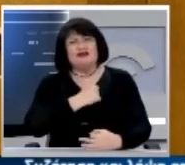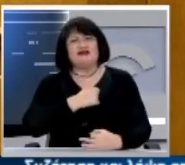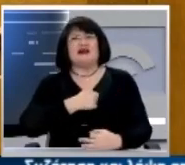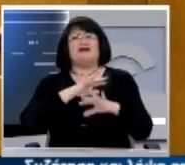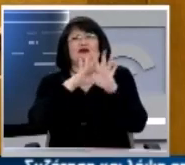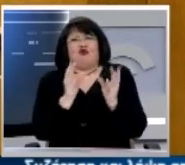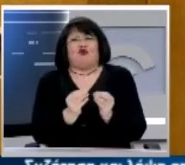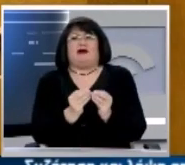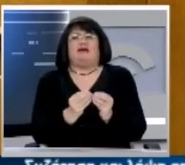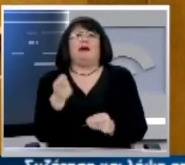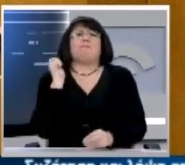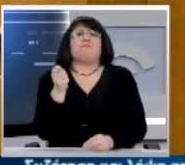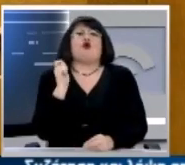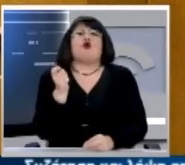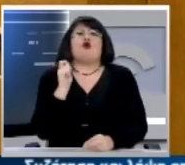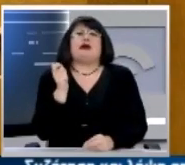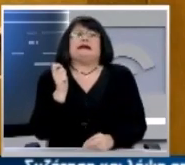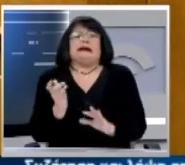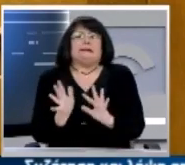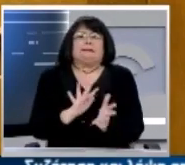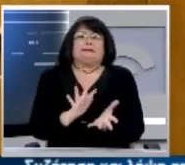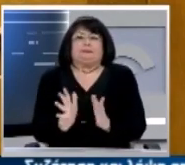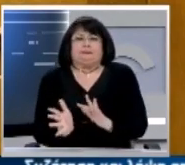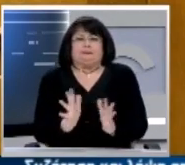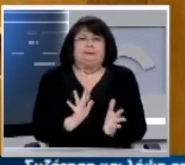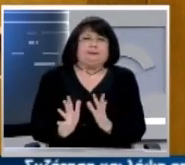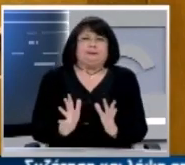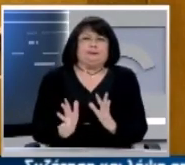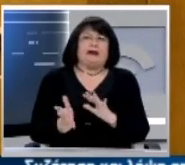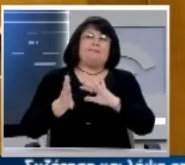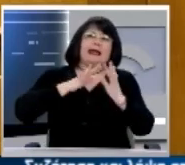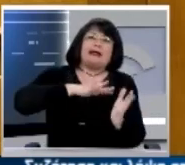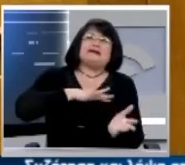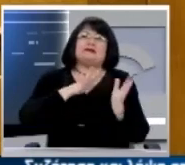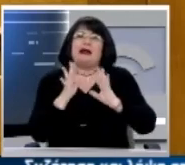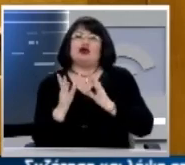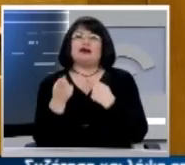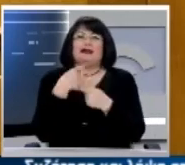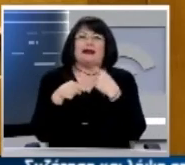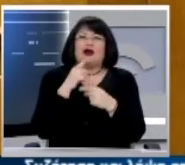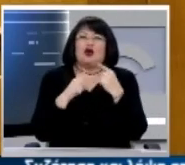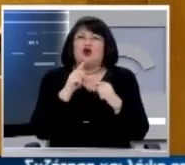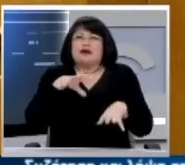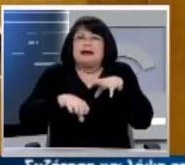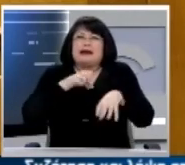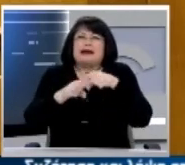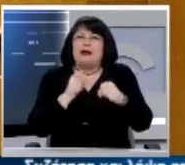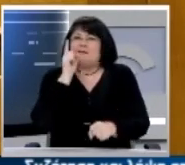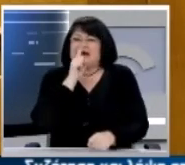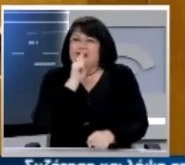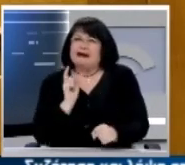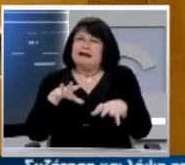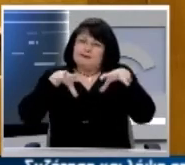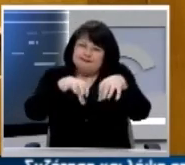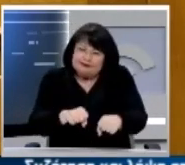αυτή την πολιτική στρεψοδικία την οποία χρησιμοποίησε για να ανέλθει στην εξουσία. Επί δύο